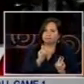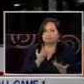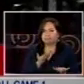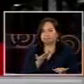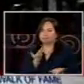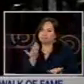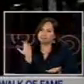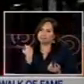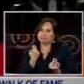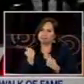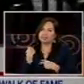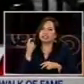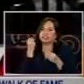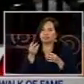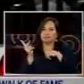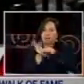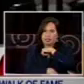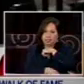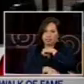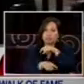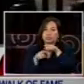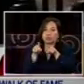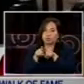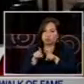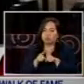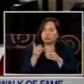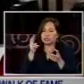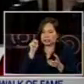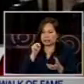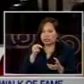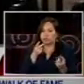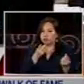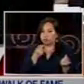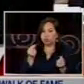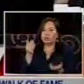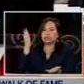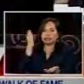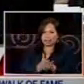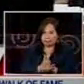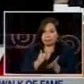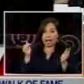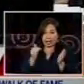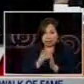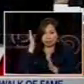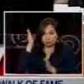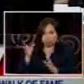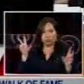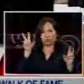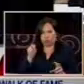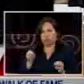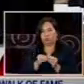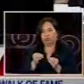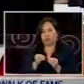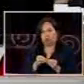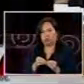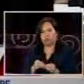Pero gusto rin natin na wag na itong maulit. Yung po ba itama? Opo. Hindi ho ito either or, no? Yes, sir. Yes, Your